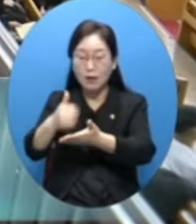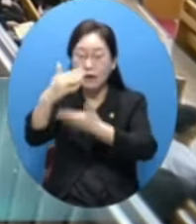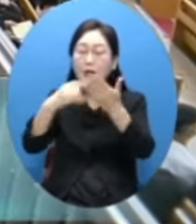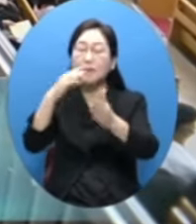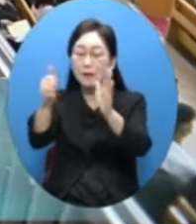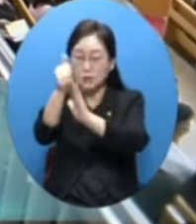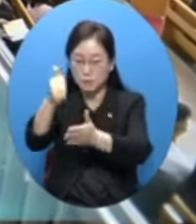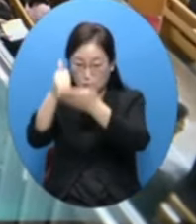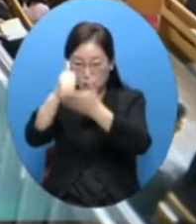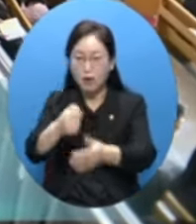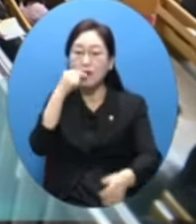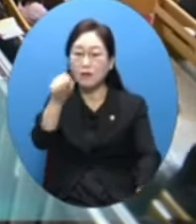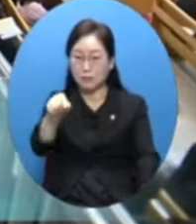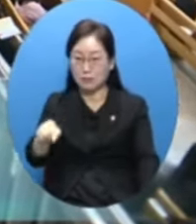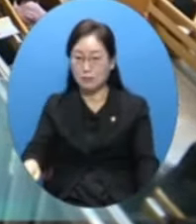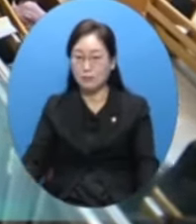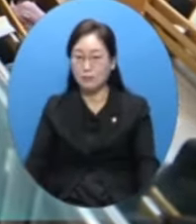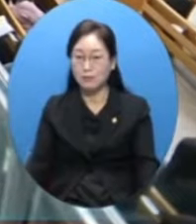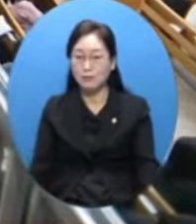섬기라 하였느니라.